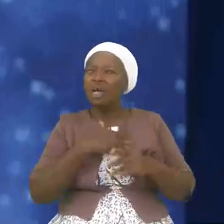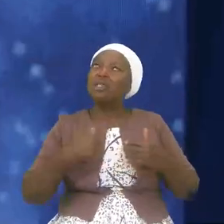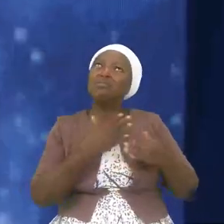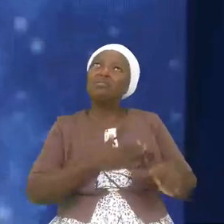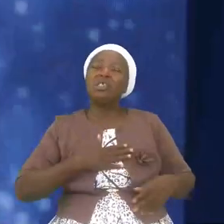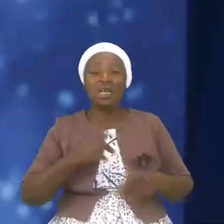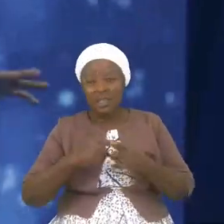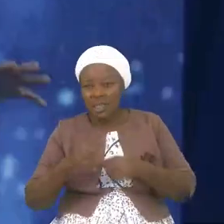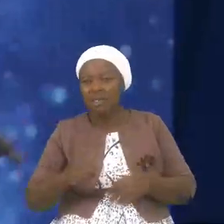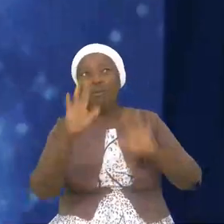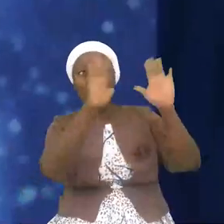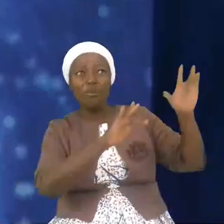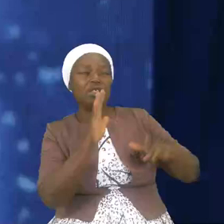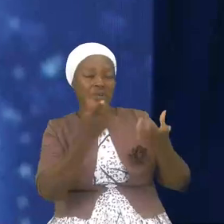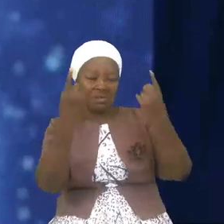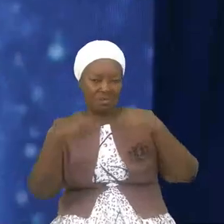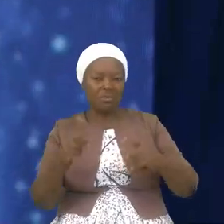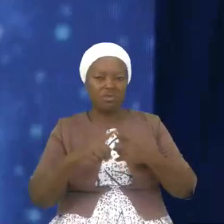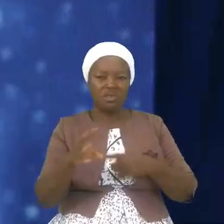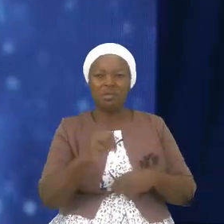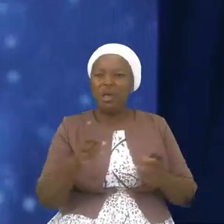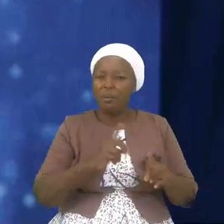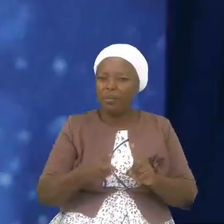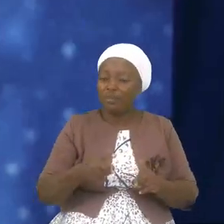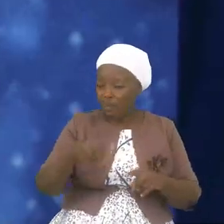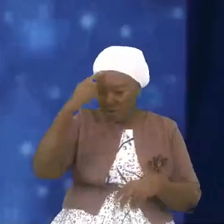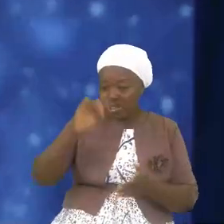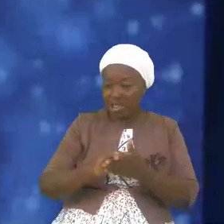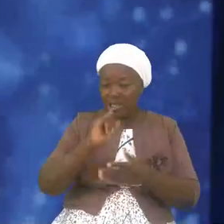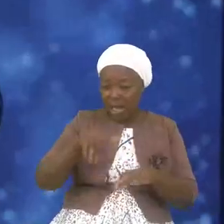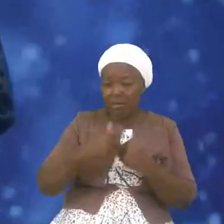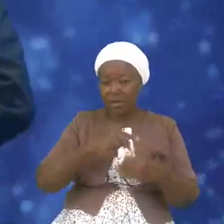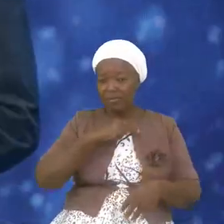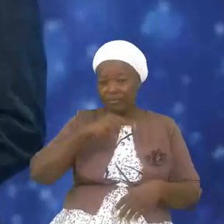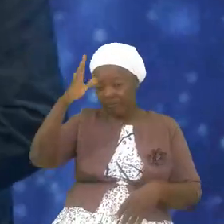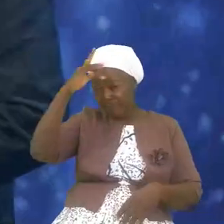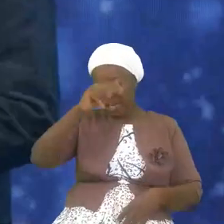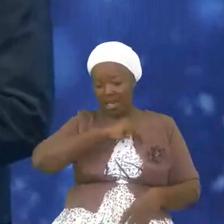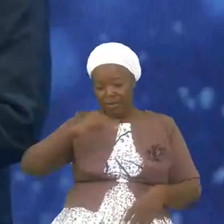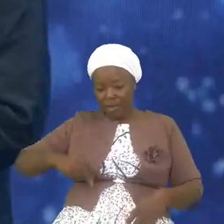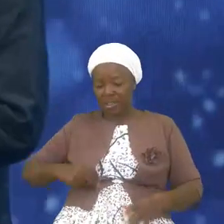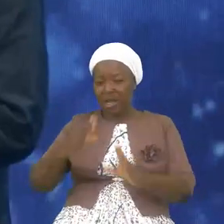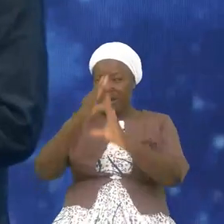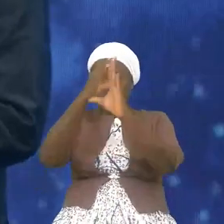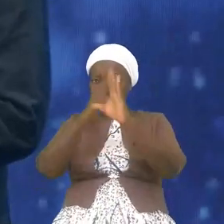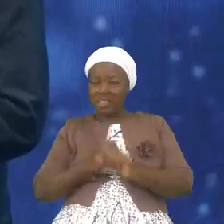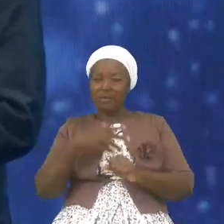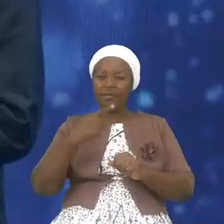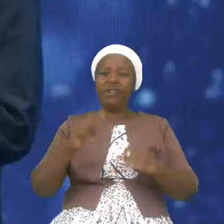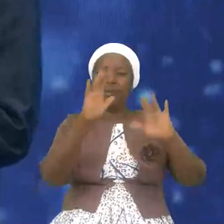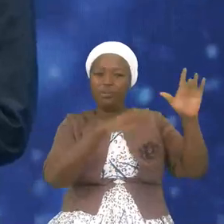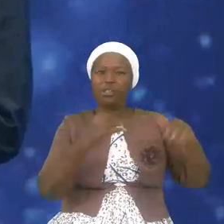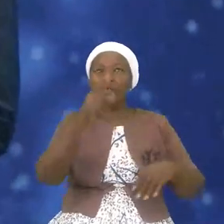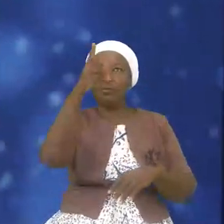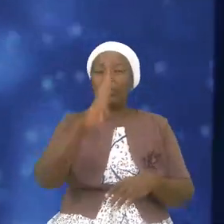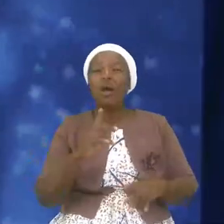Et la miséricorde sera venue après tout. C'est comme ça son père, Nebuchadnezzar, a reçu la miséricorde de